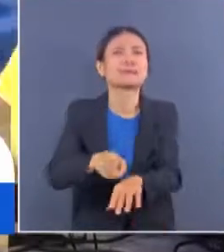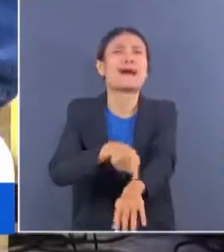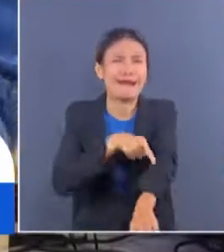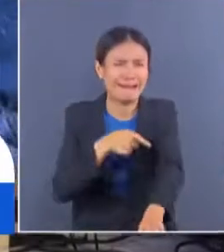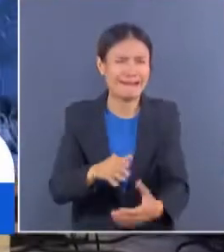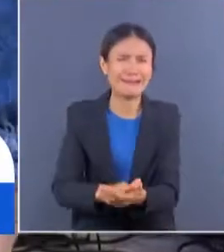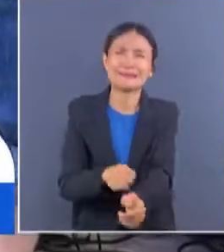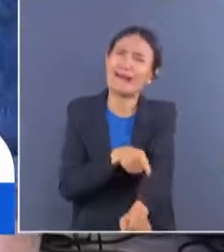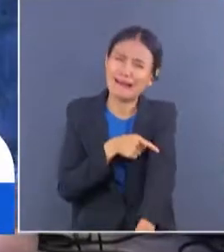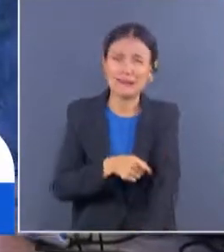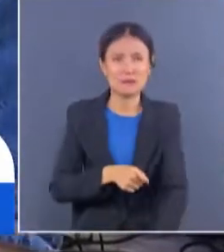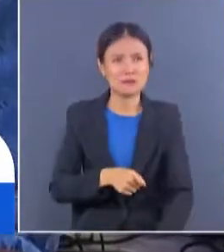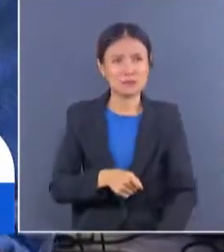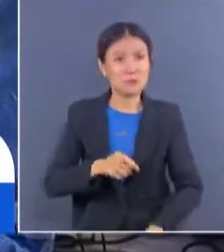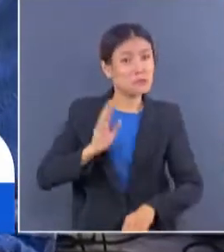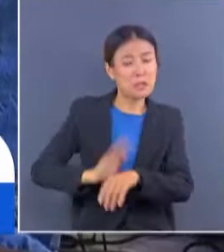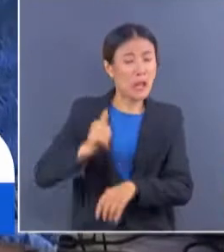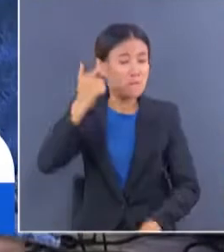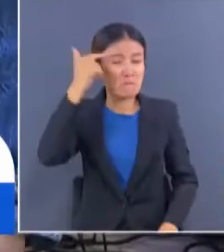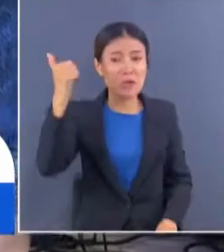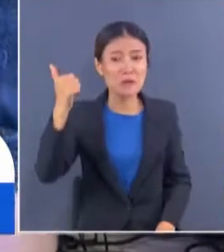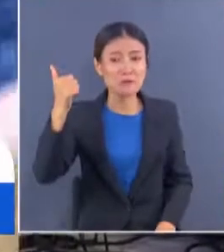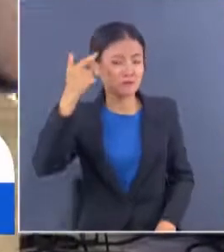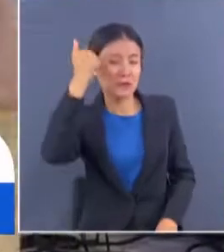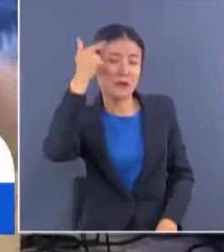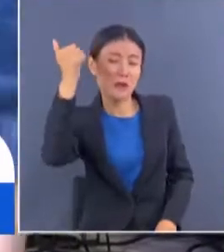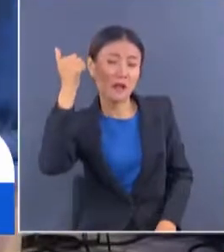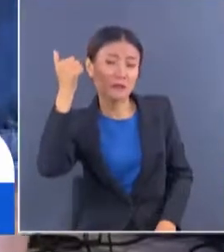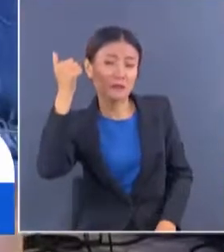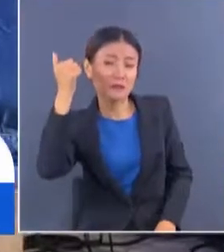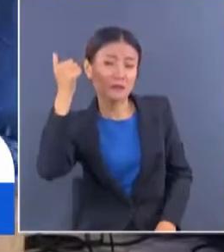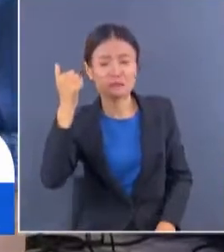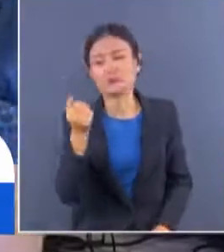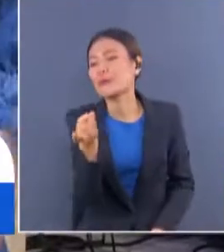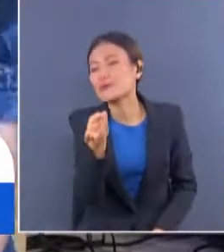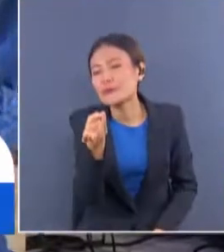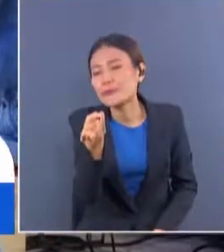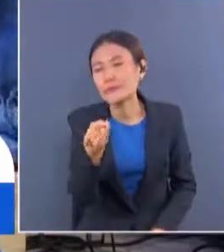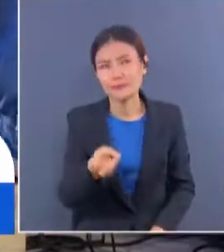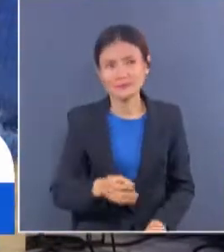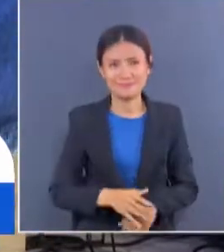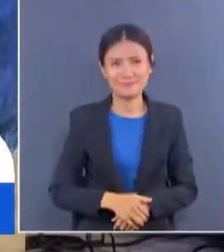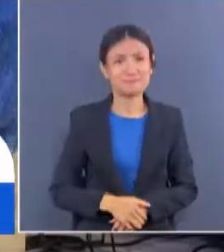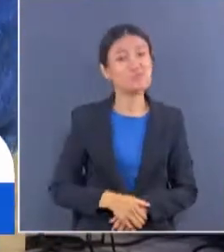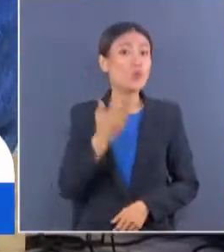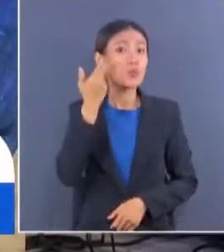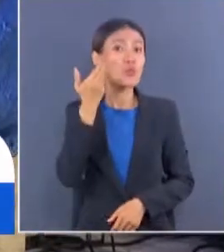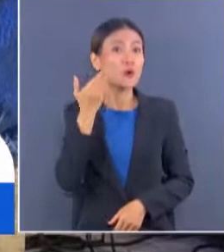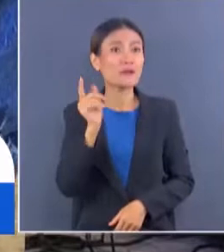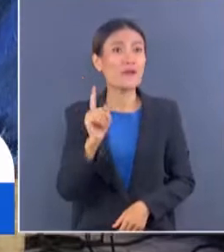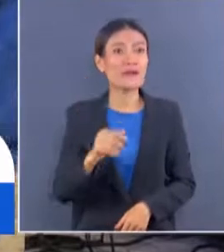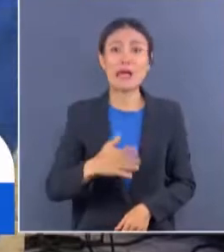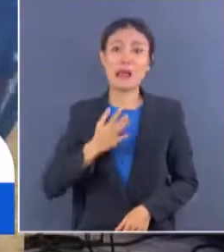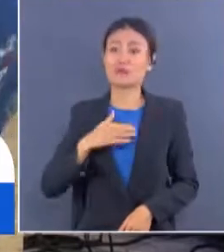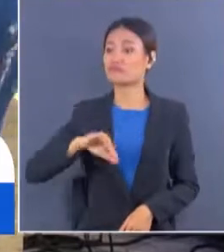ความเก่งความฉลาดของพวกเราพูดเลยนะไม่อยากอันนี้ไม่อยากโชว์นะ พูดเลย ก็คือน้อยใช่เรามีดีอย่างเดียวคือ